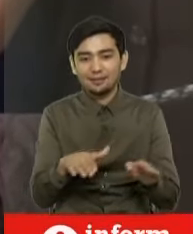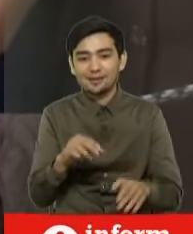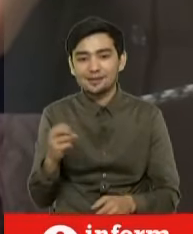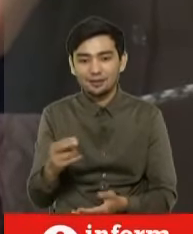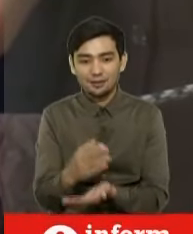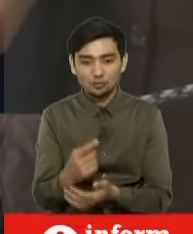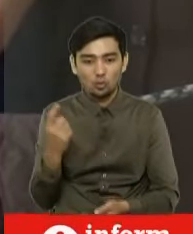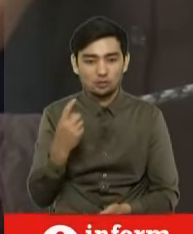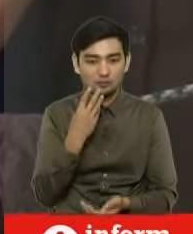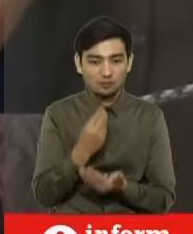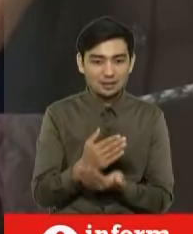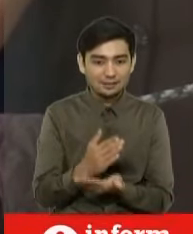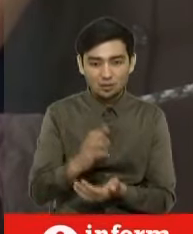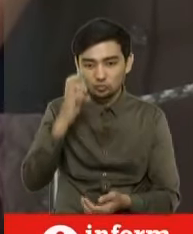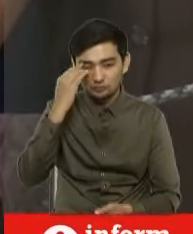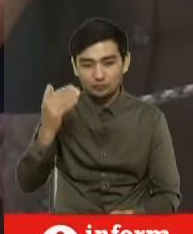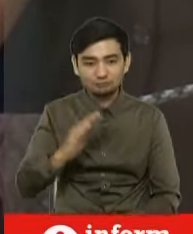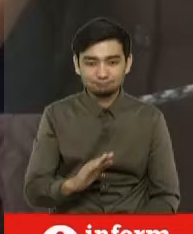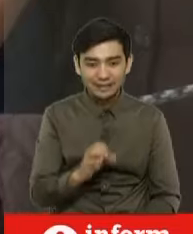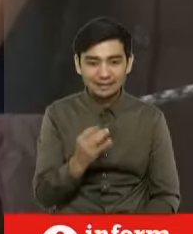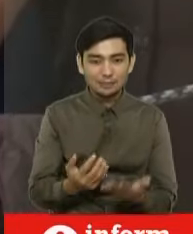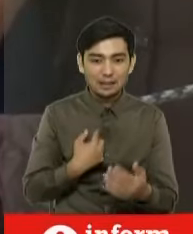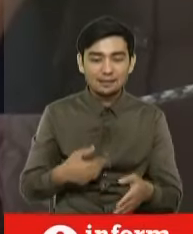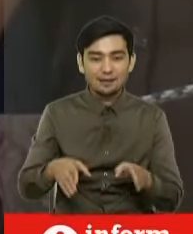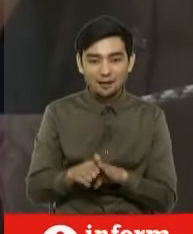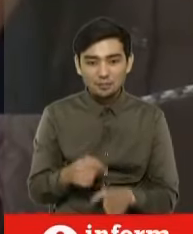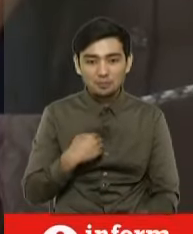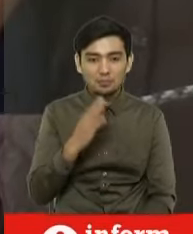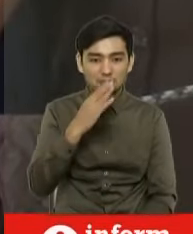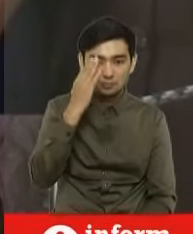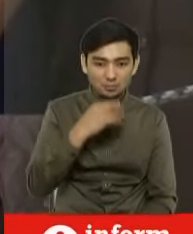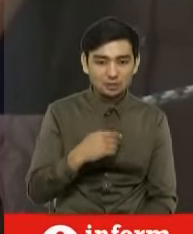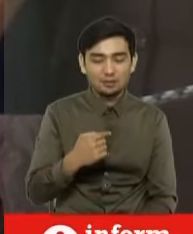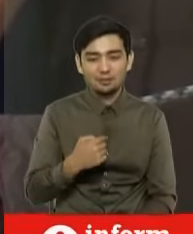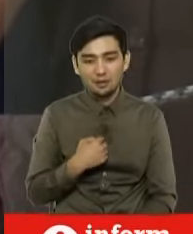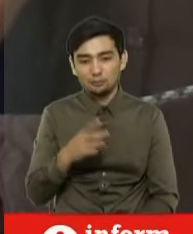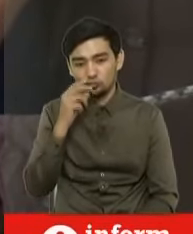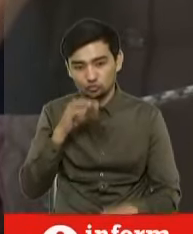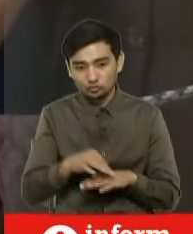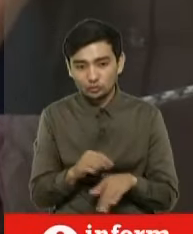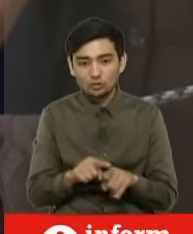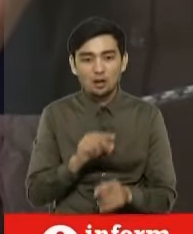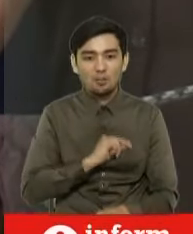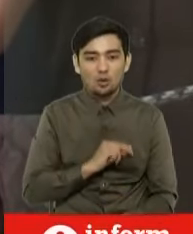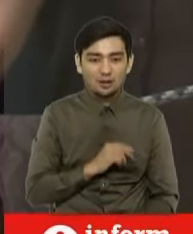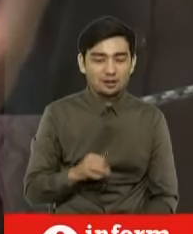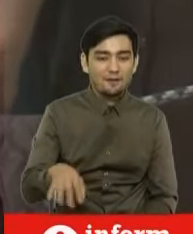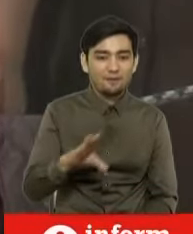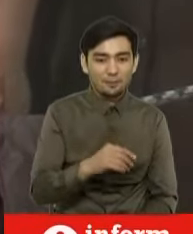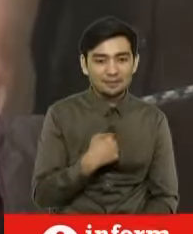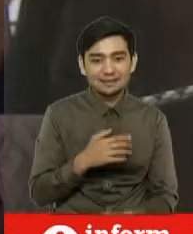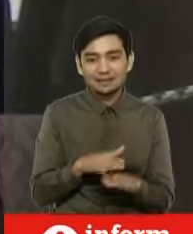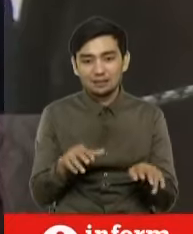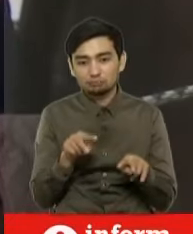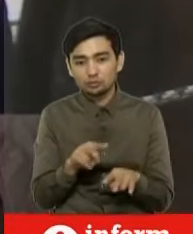Егер олар жабылып қалса, біз ата-аналар мысалы жолдасымда, мен де жұмыстамыз, сол сияқты барлық ата-аналар, біздердің басқа бала